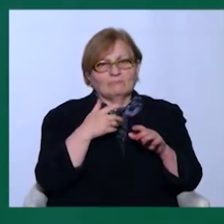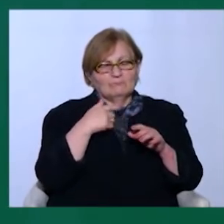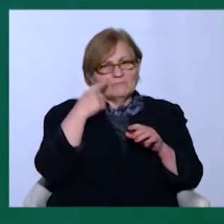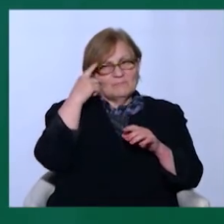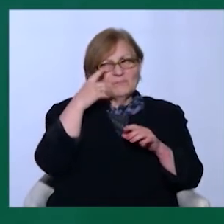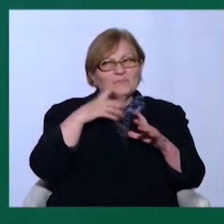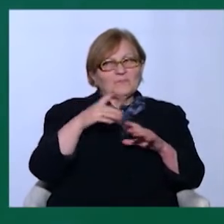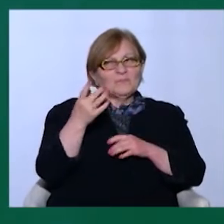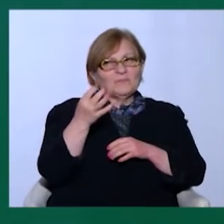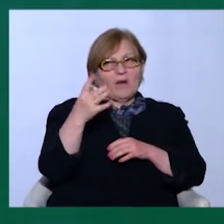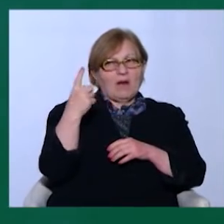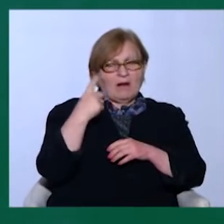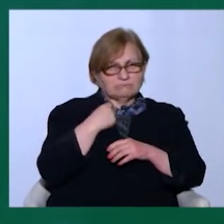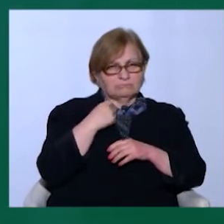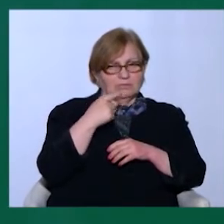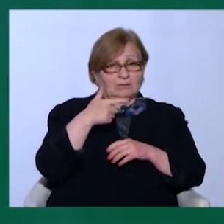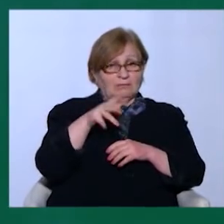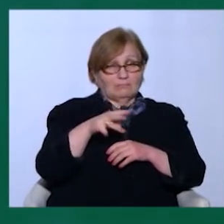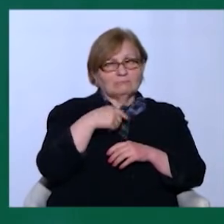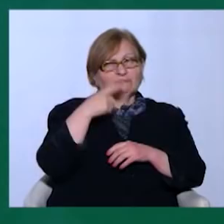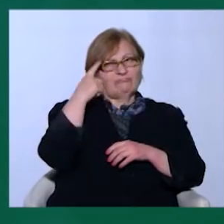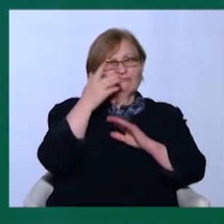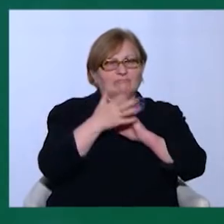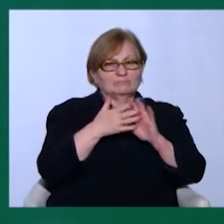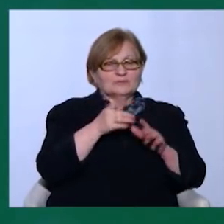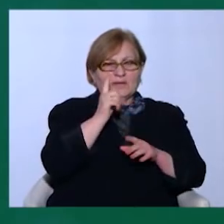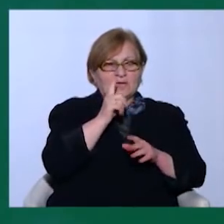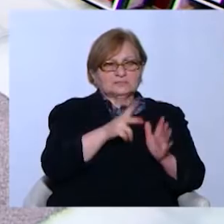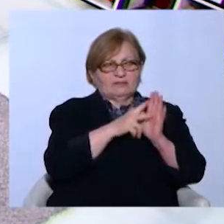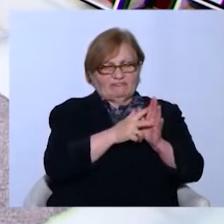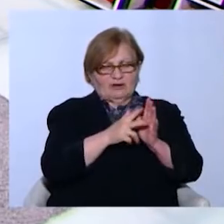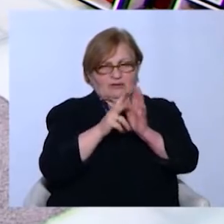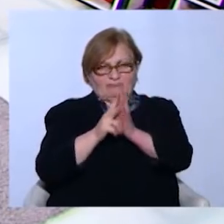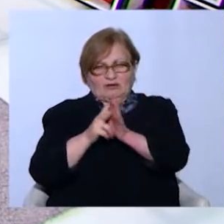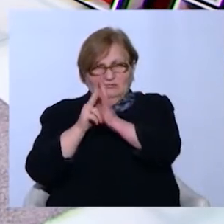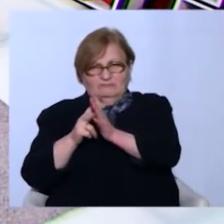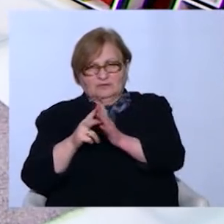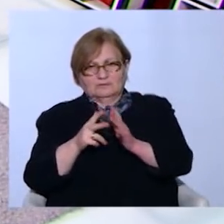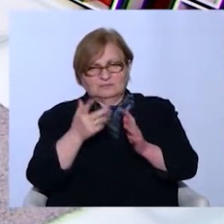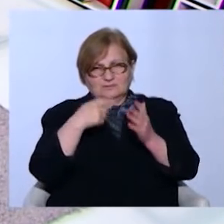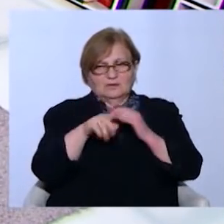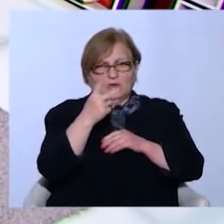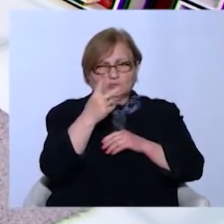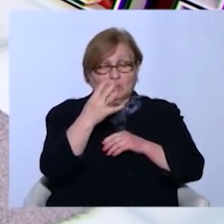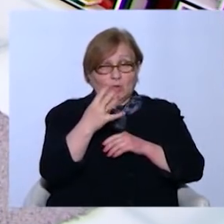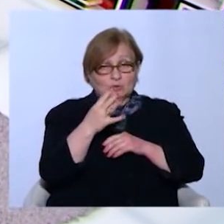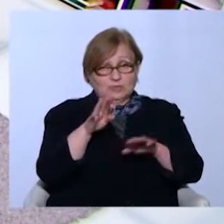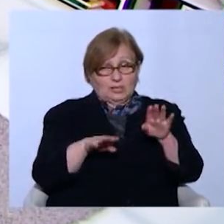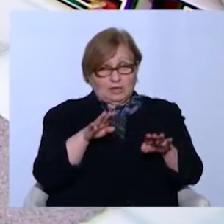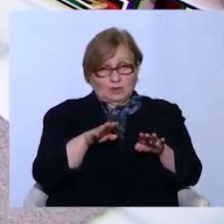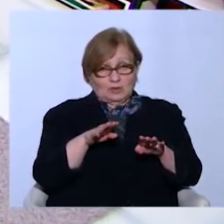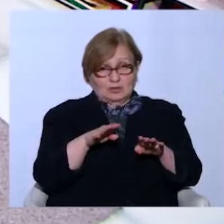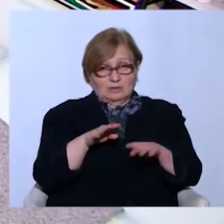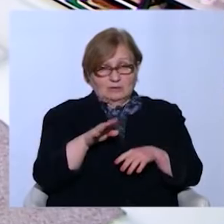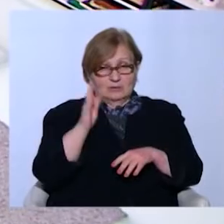რომ ჩვენ რას უნდა მივხვდარიყავით. ერთხელ ავწონი 8 კილოგრამს, მეორედ, მესამედ, ანუ 24 კილოგრამს და